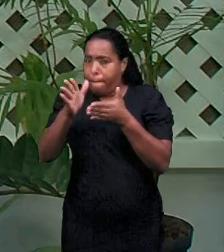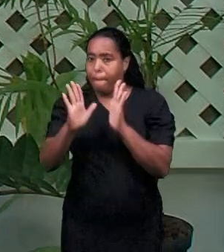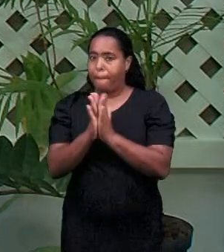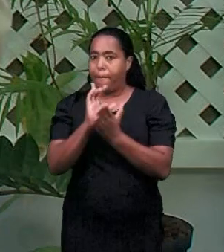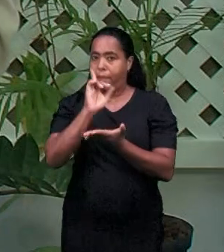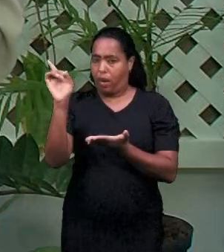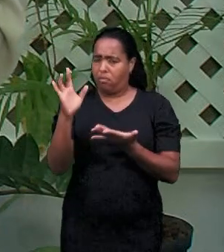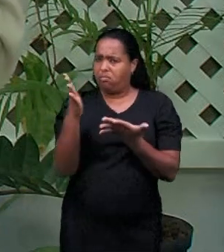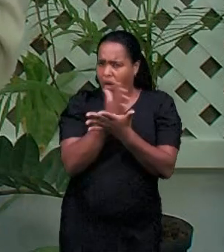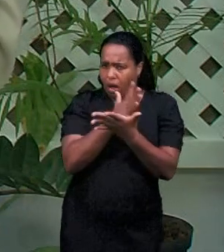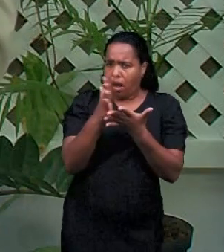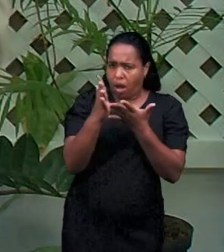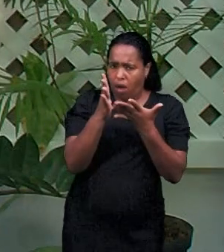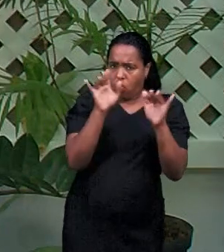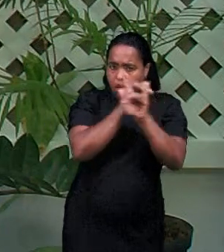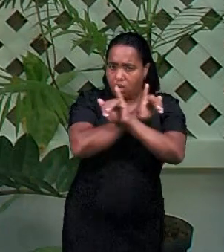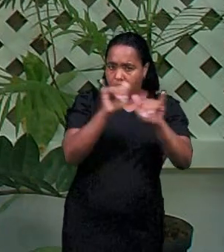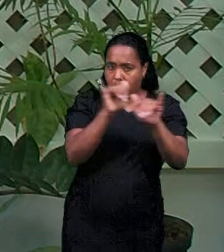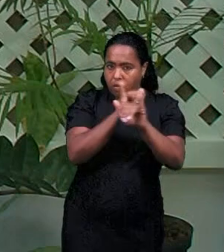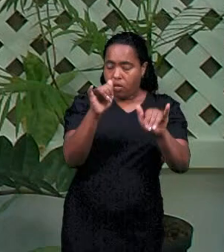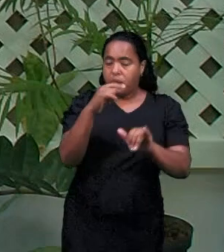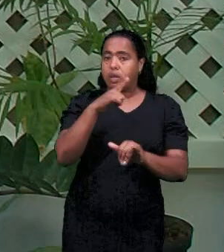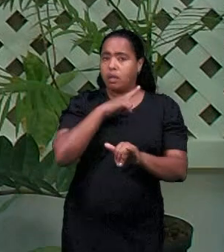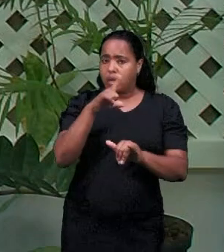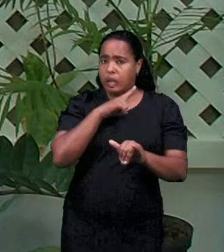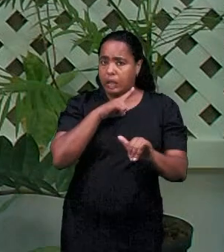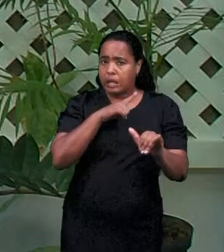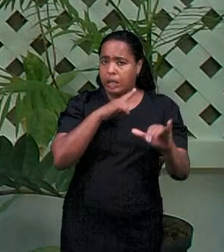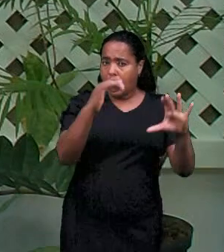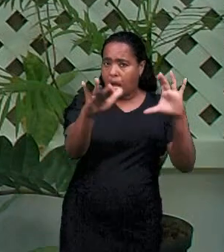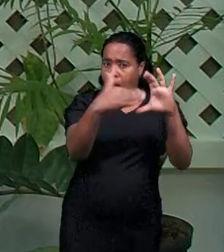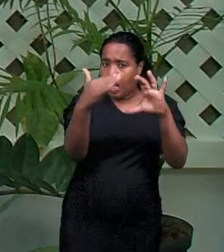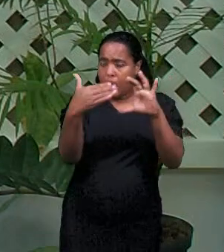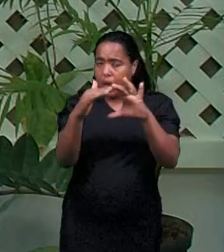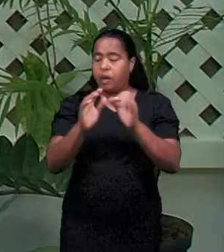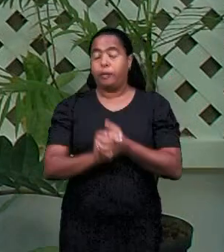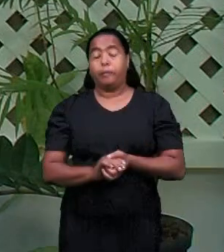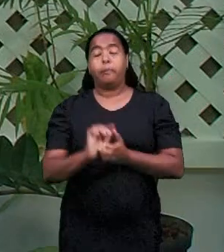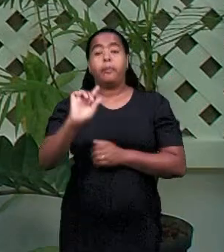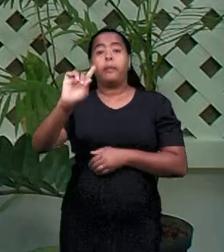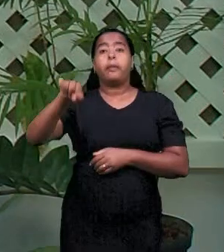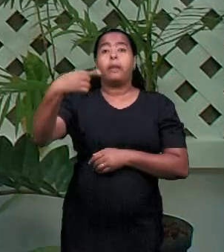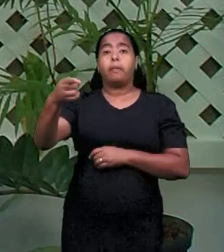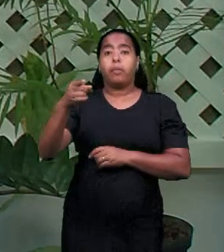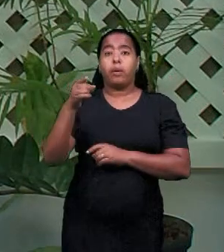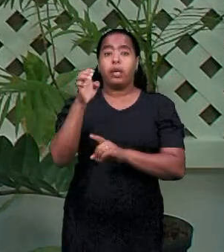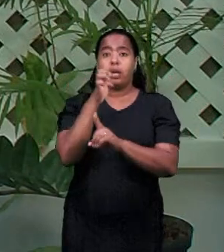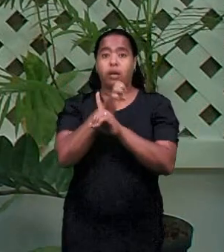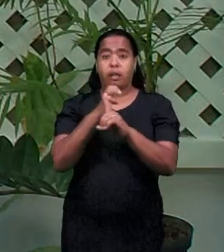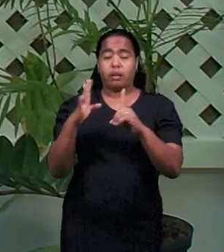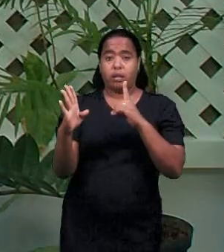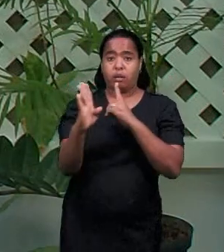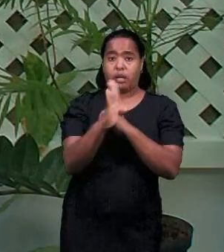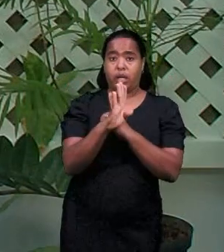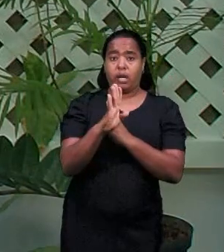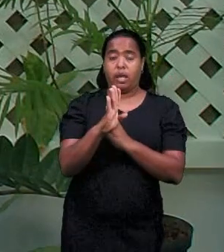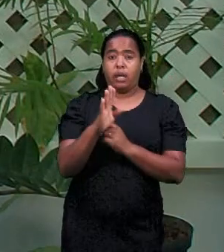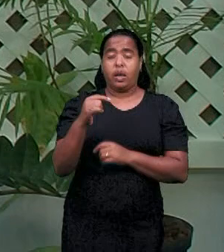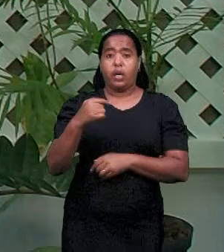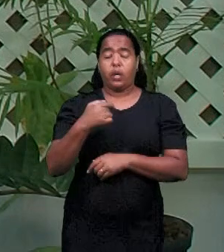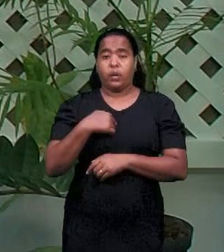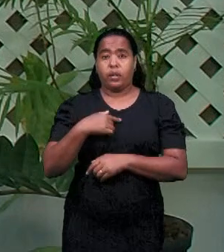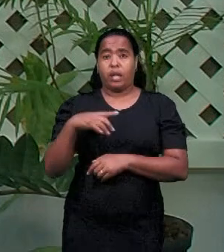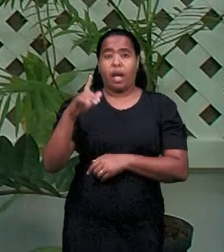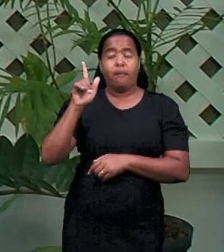faites. Compris, nous avons la participation, après l'école biblique dominicale, nos frères, à Queimados,